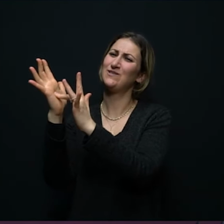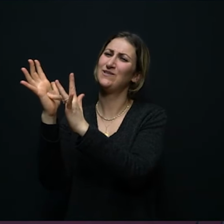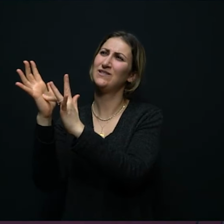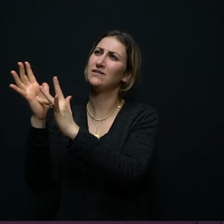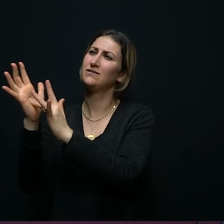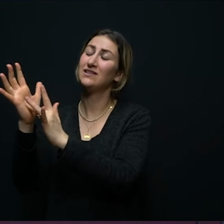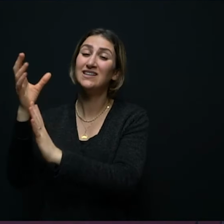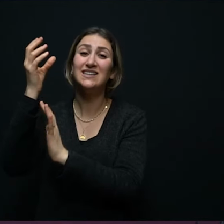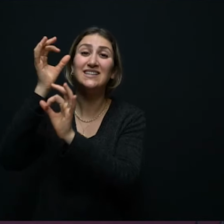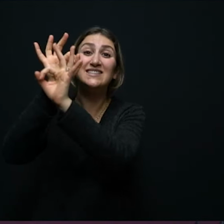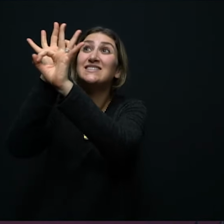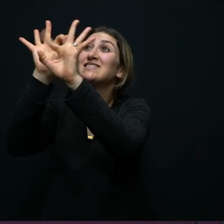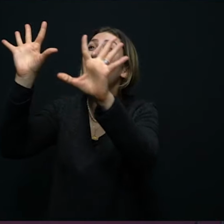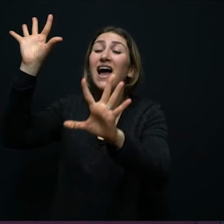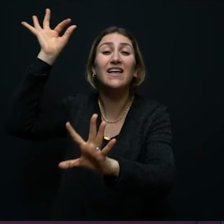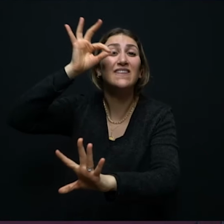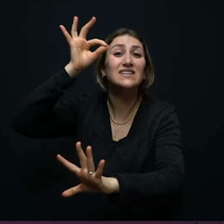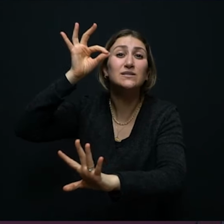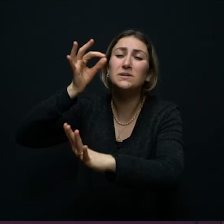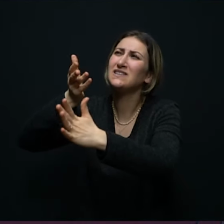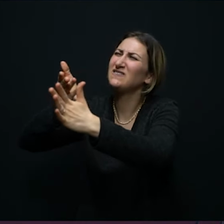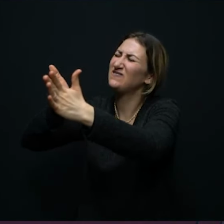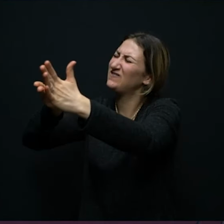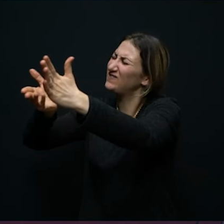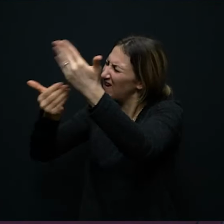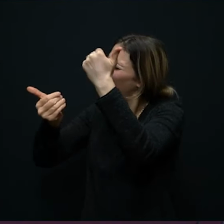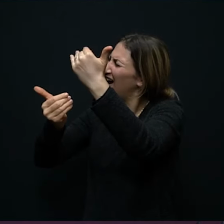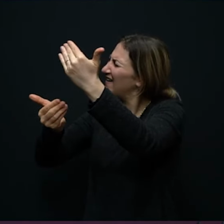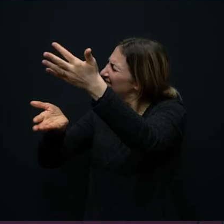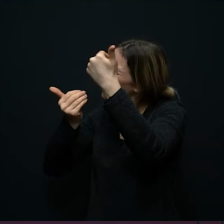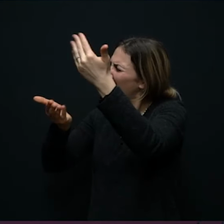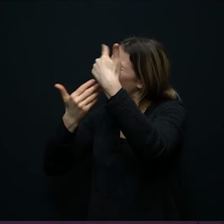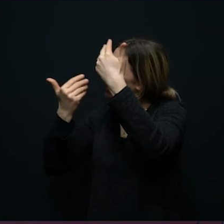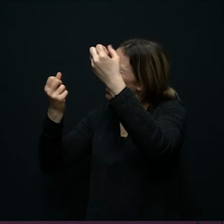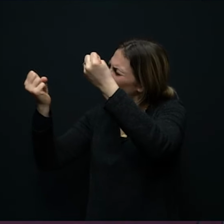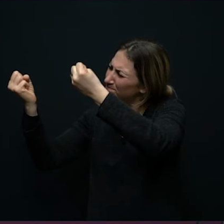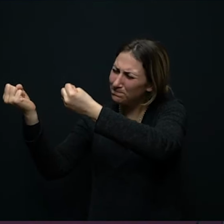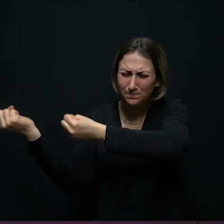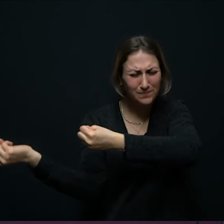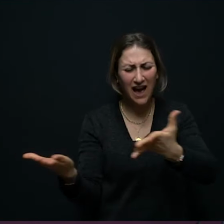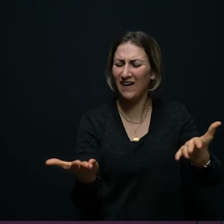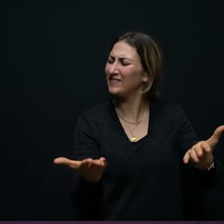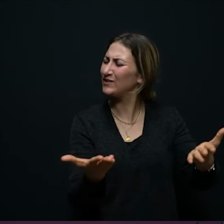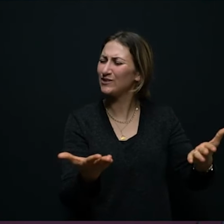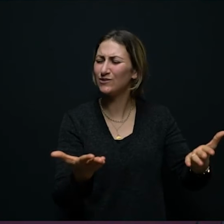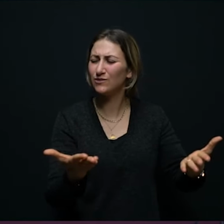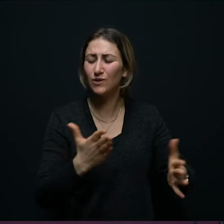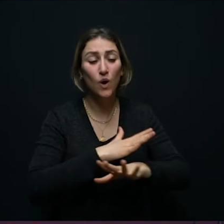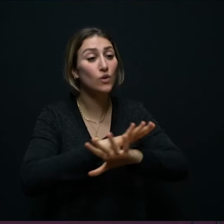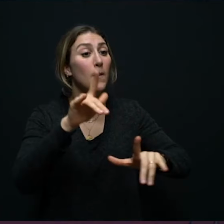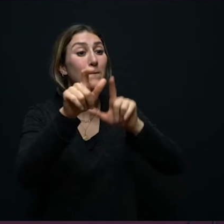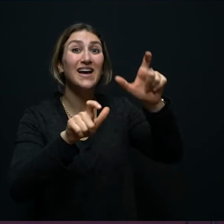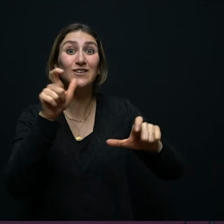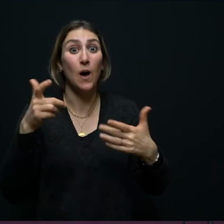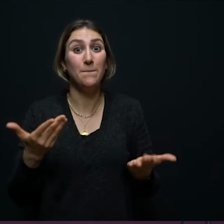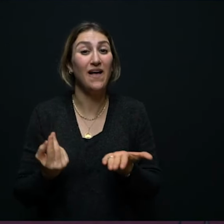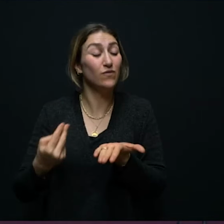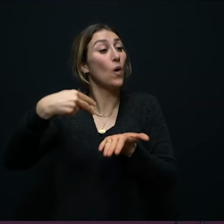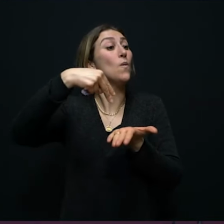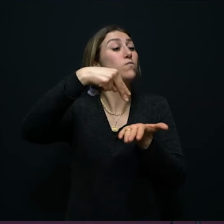accueillons tous ceux qui sont debout disent dans leur coeur vient saint-esprit goethe accueil fait cette oeuvre mois